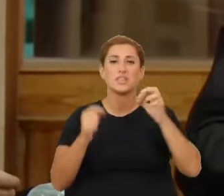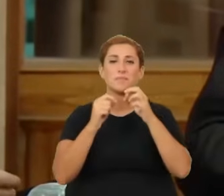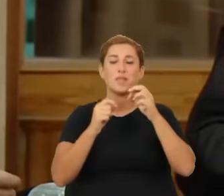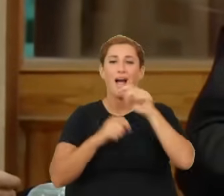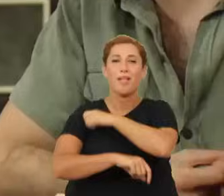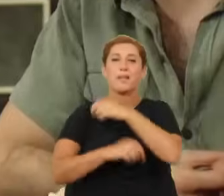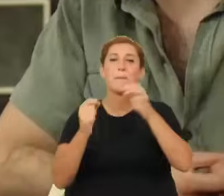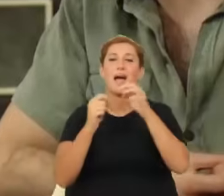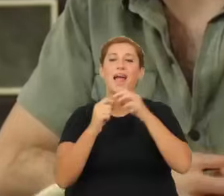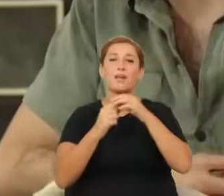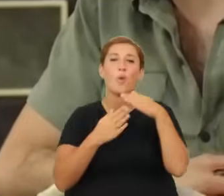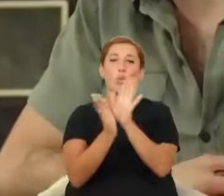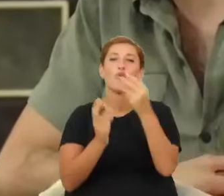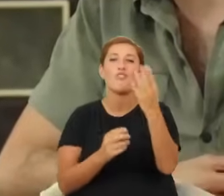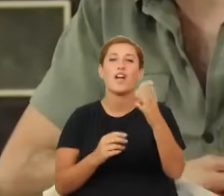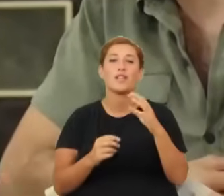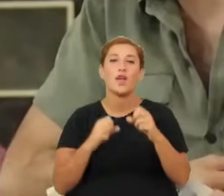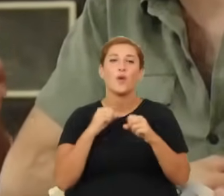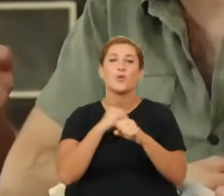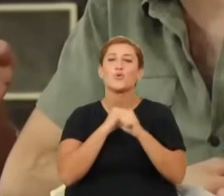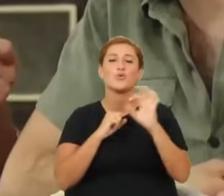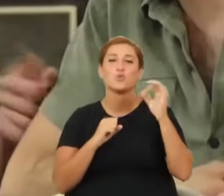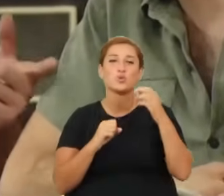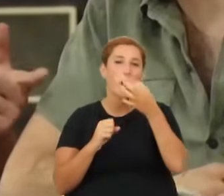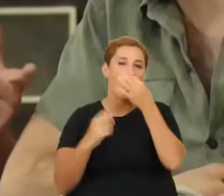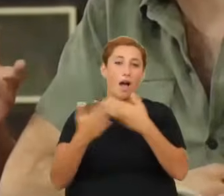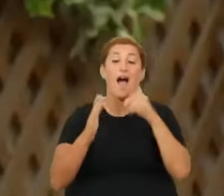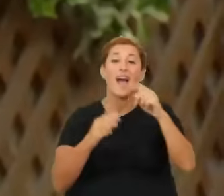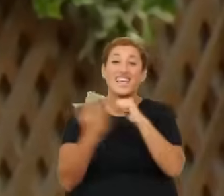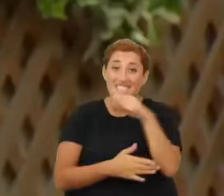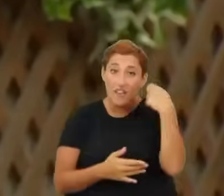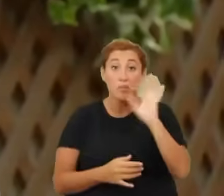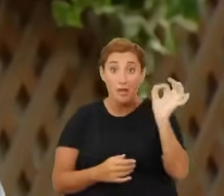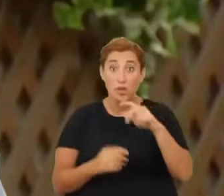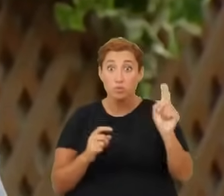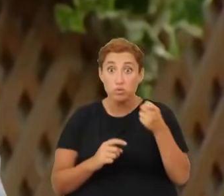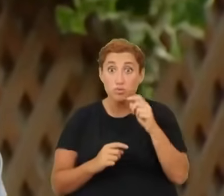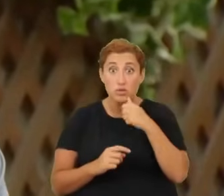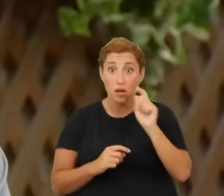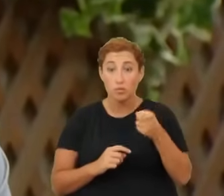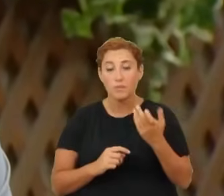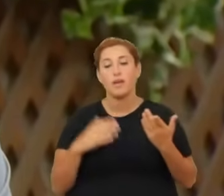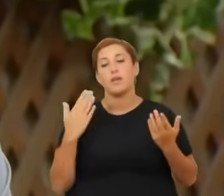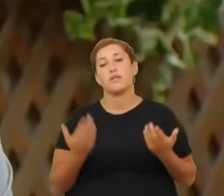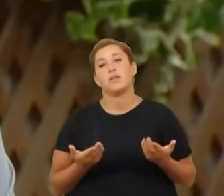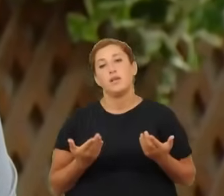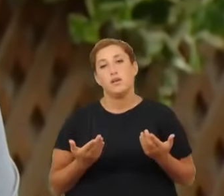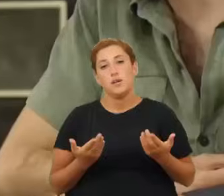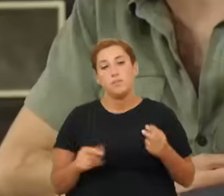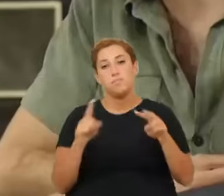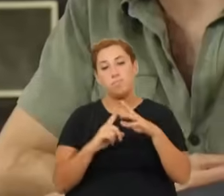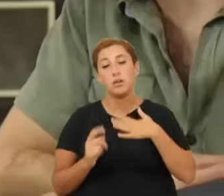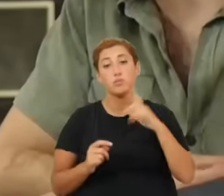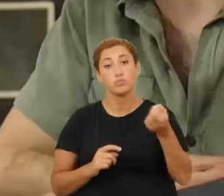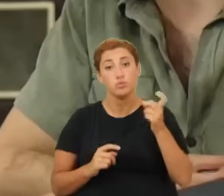Berlin'de ödül verdiler ya Gümüşay'ı. Aa tamam tamam, bildim. Şu yasaklı film. Aynen, bulur musun abi? Bulabilir misin? Ya Nevzat'ım